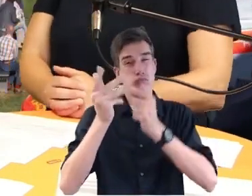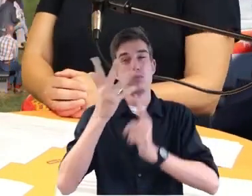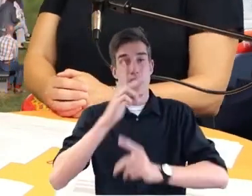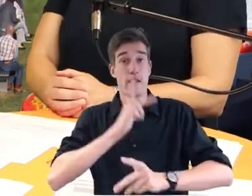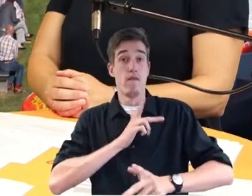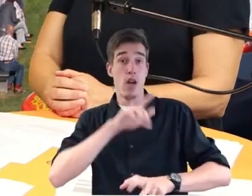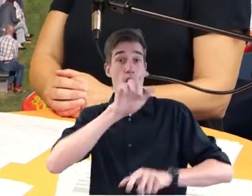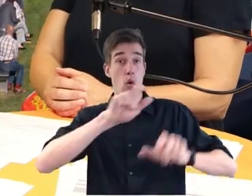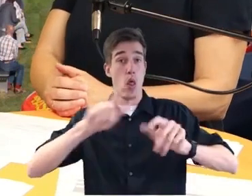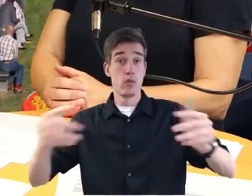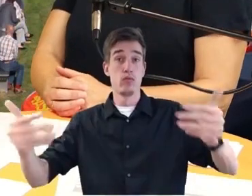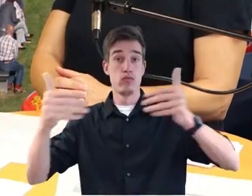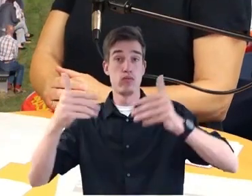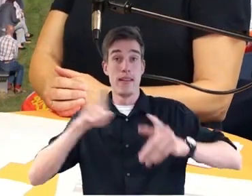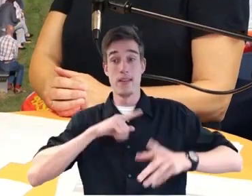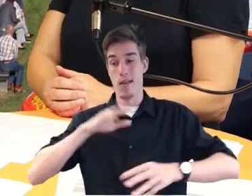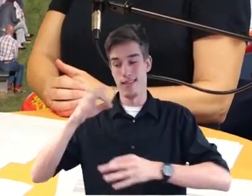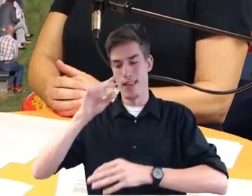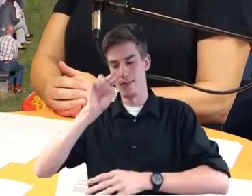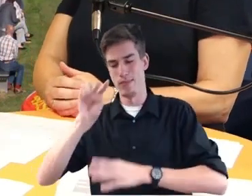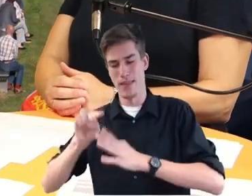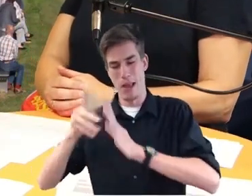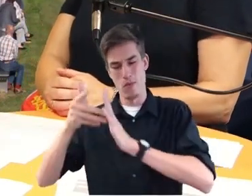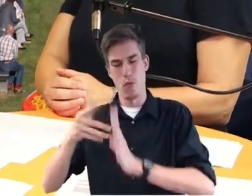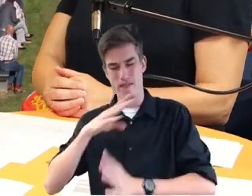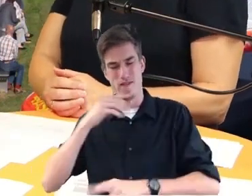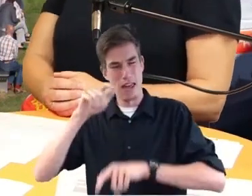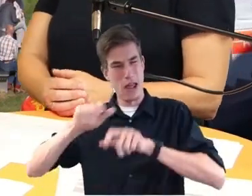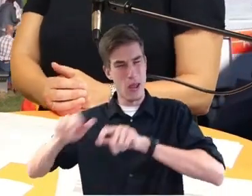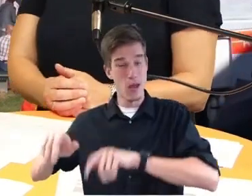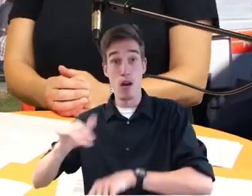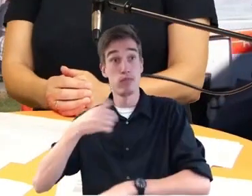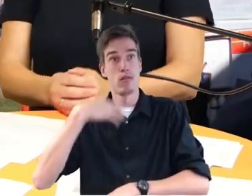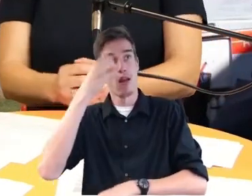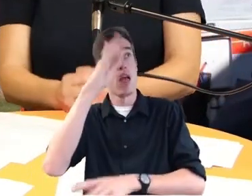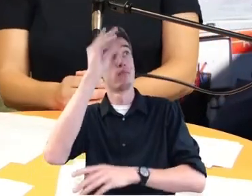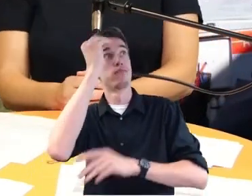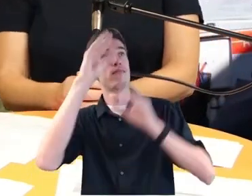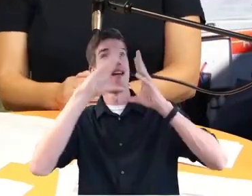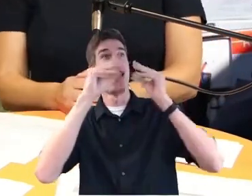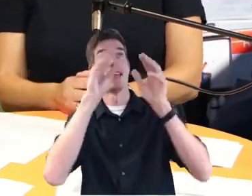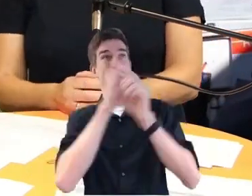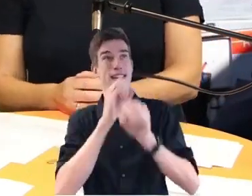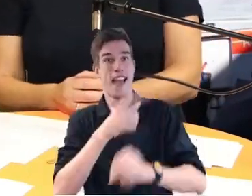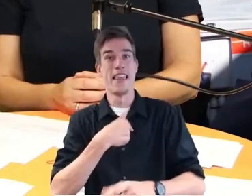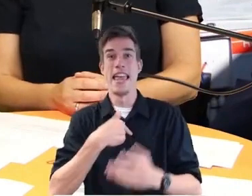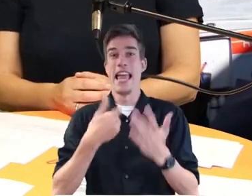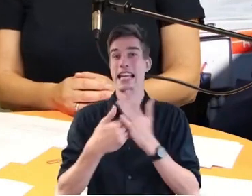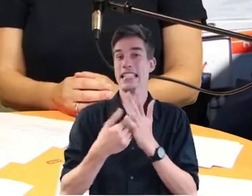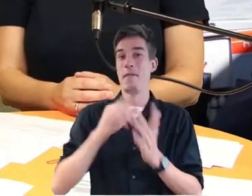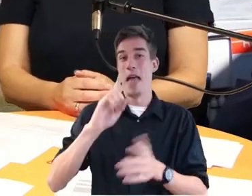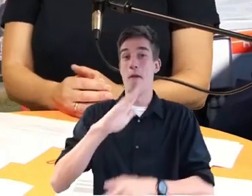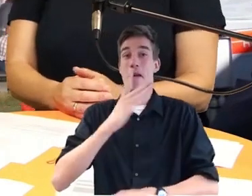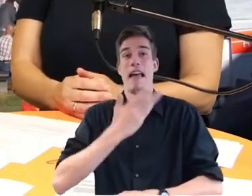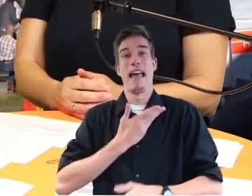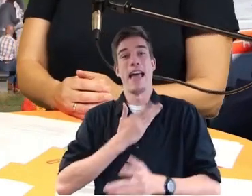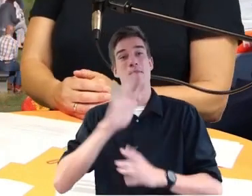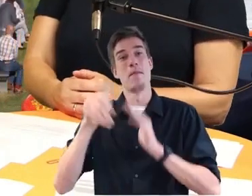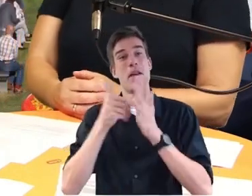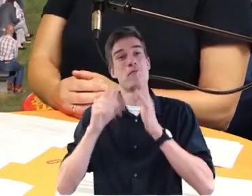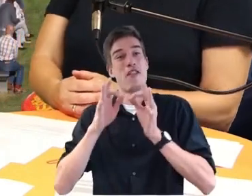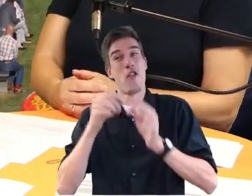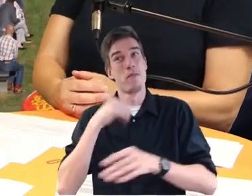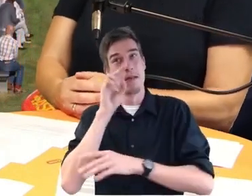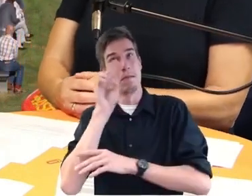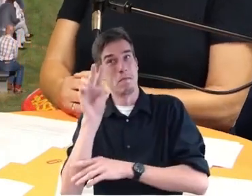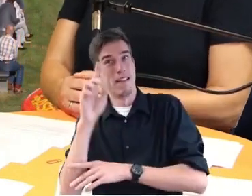bisschen auf meinen Zettel gucken, weil die... Nein, dass Sie das nicht auswendig können. Ich habe jetzt nur gerade irgendwie an unsere armen